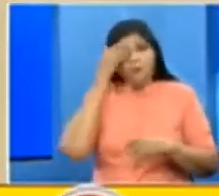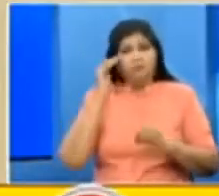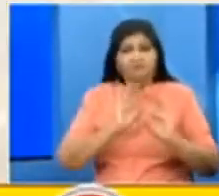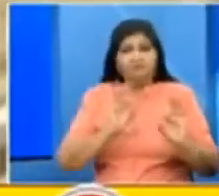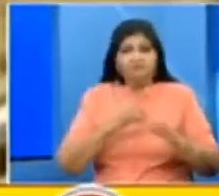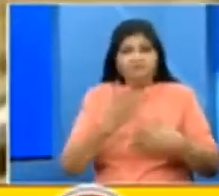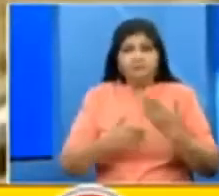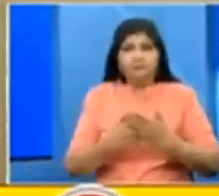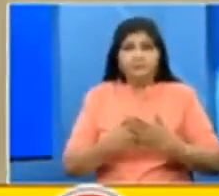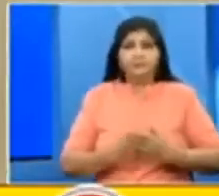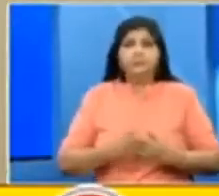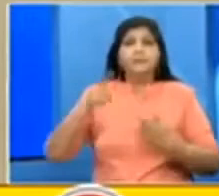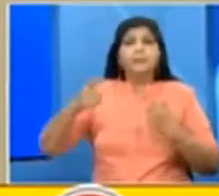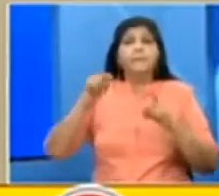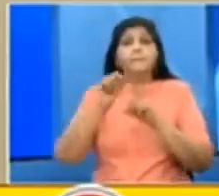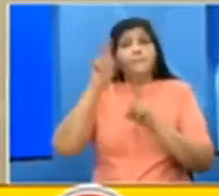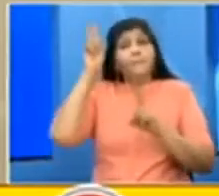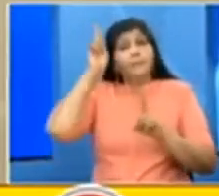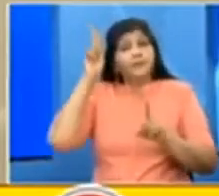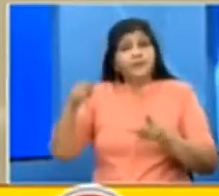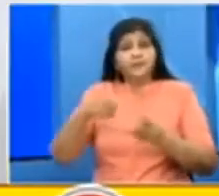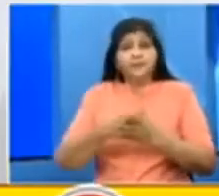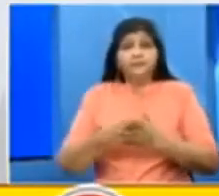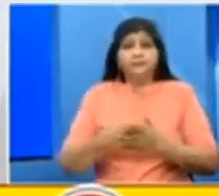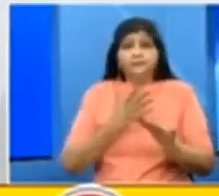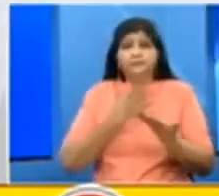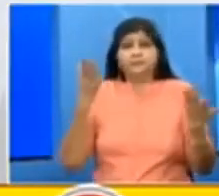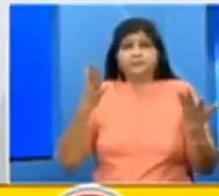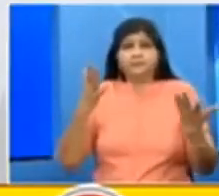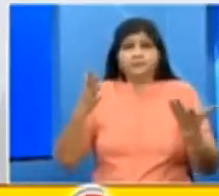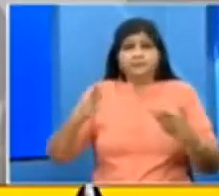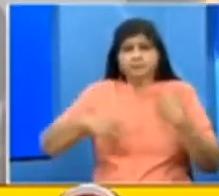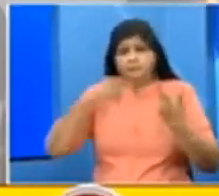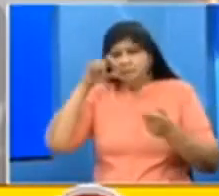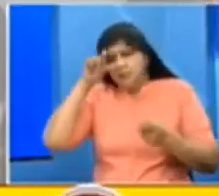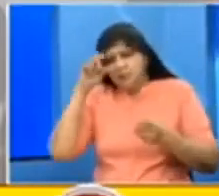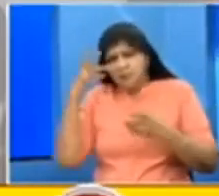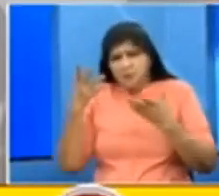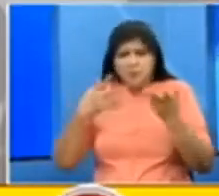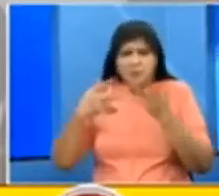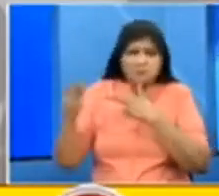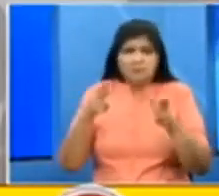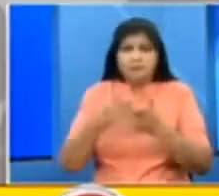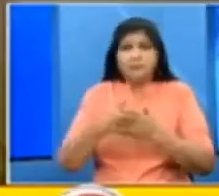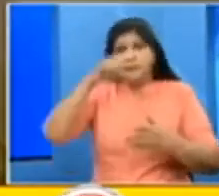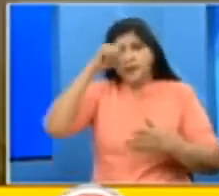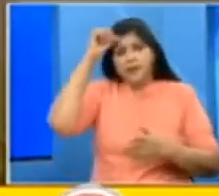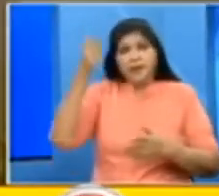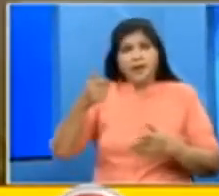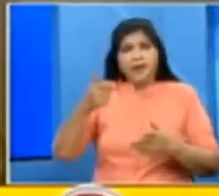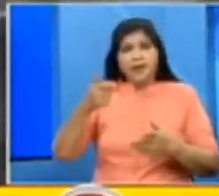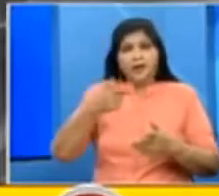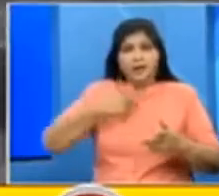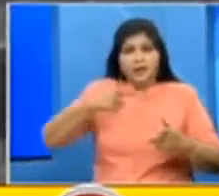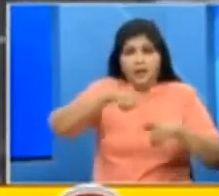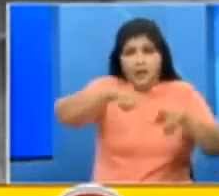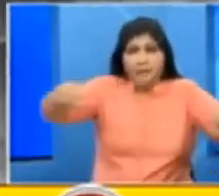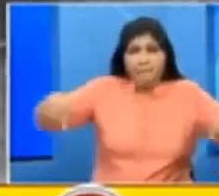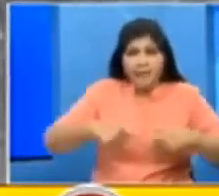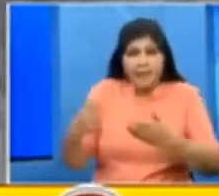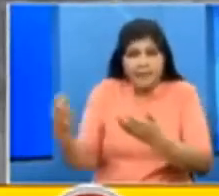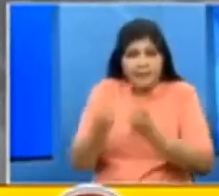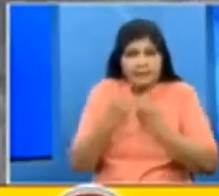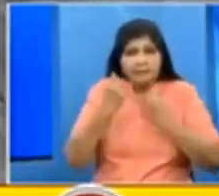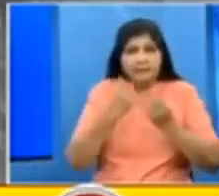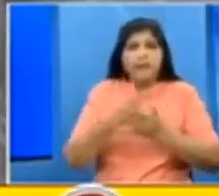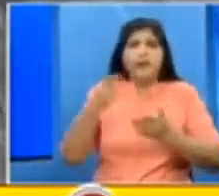सकता। पाकिस्तान ने बड़े बड़े मंसूबे पालकर भारत की भूमि हथियाने और अपने